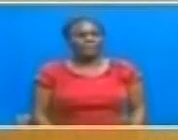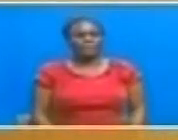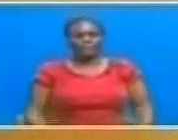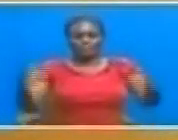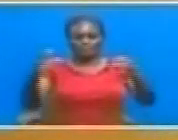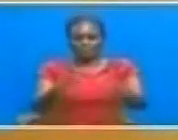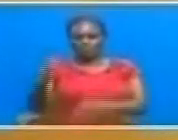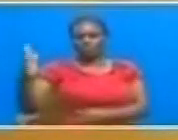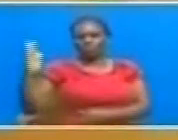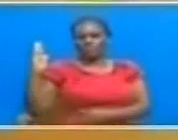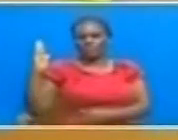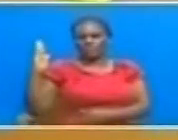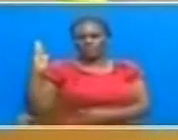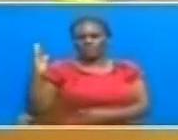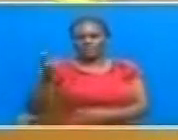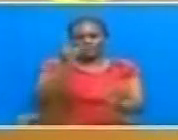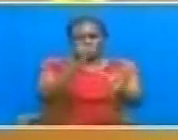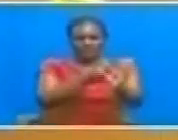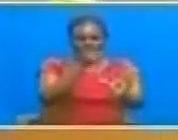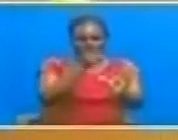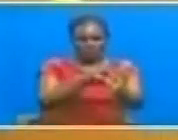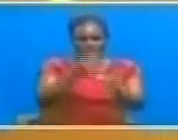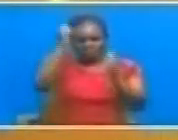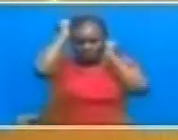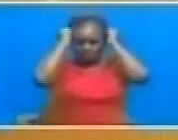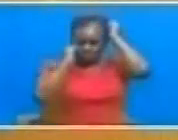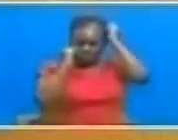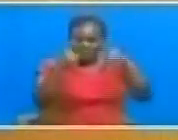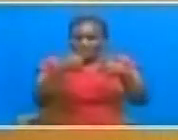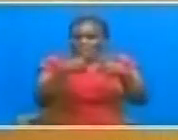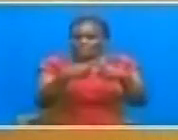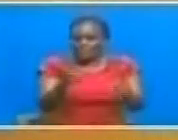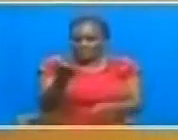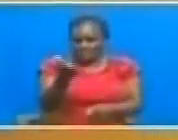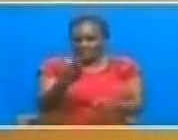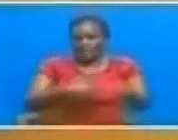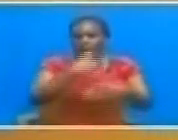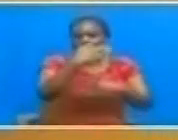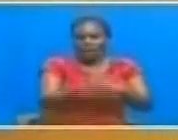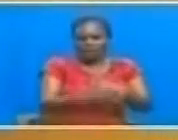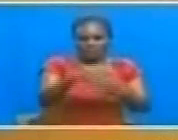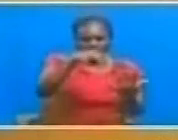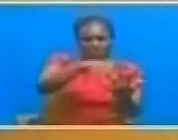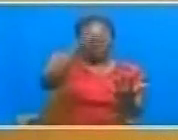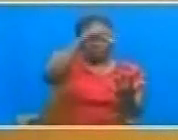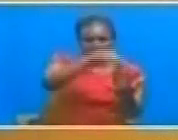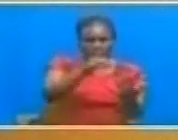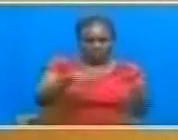Timu ya Ulinzi Stars itashiriki katika mashindano ya wanajeshi, walakini hii itakuwa ni baada ya mchuano wa ligi